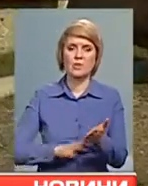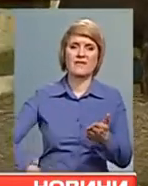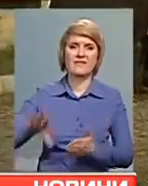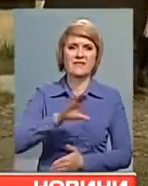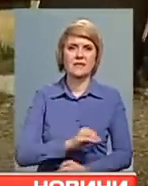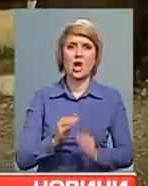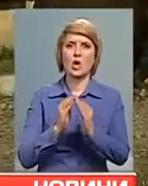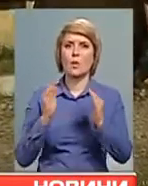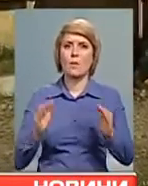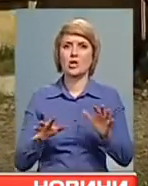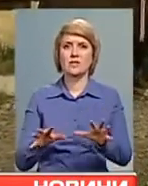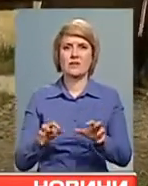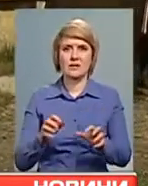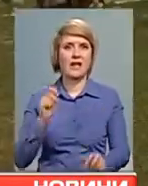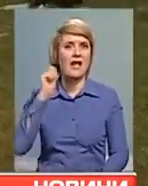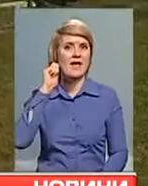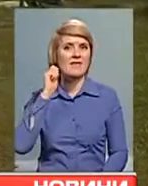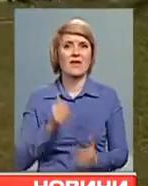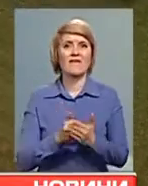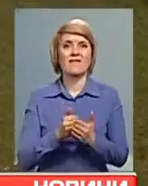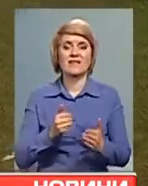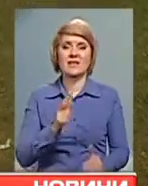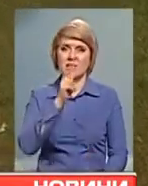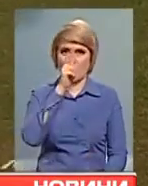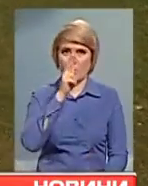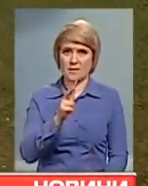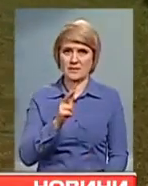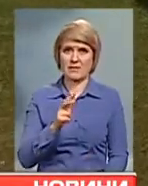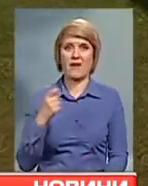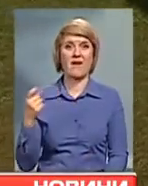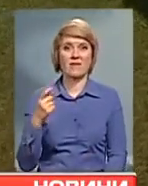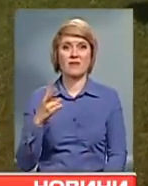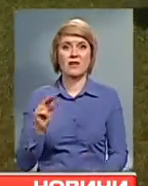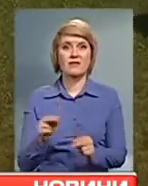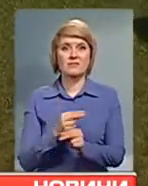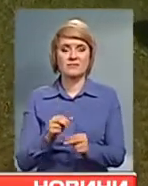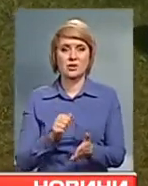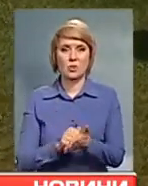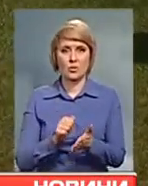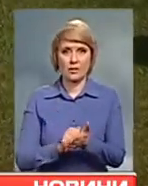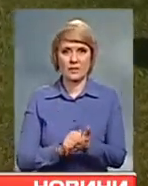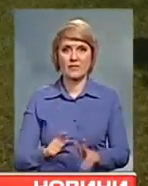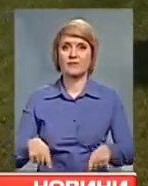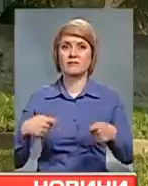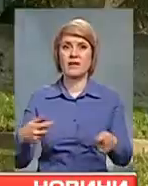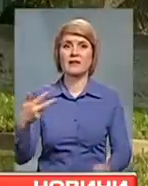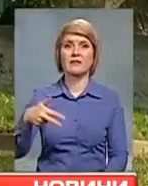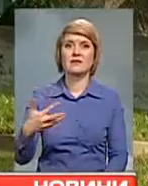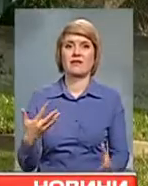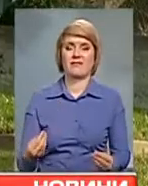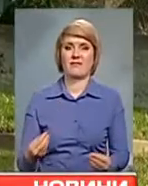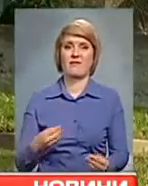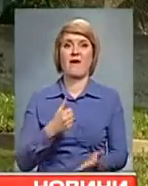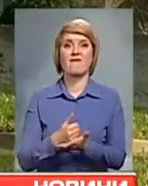на території міста віком від 3 місяців. Власникам на виправлення документів пухнастим друзям чиновники відвели 30 днів. У